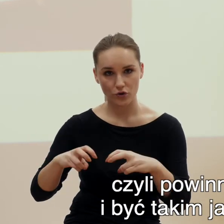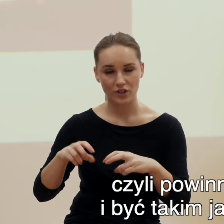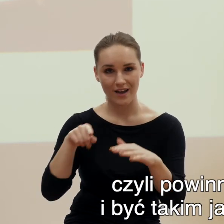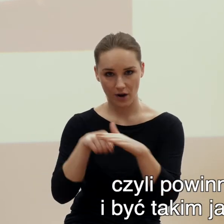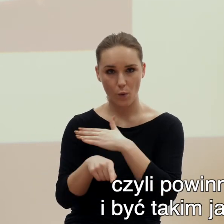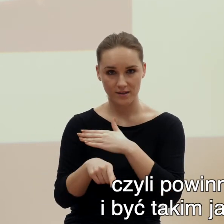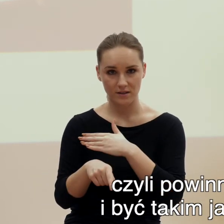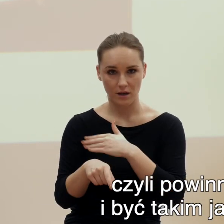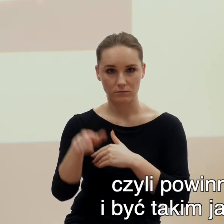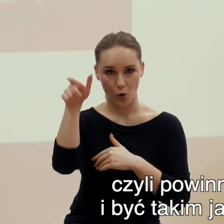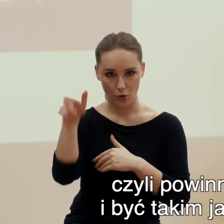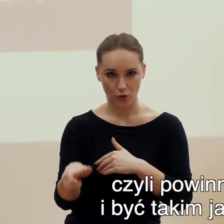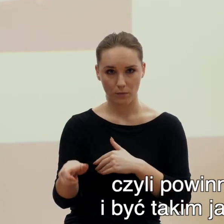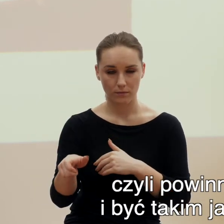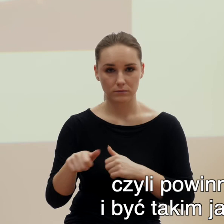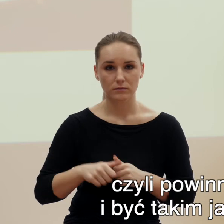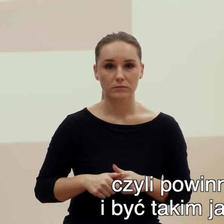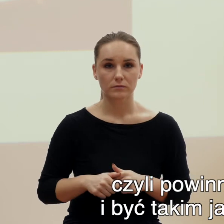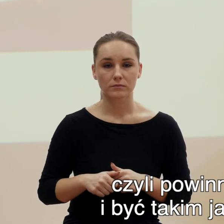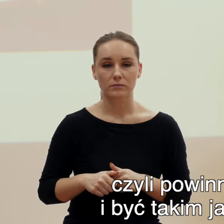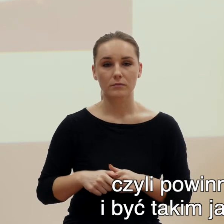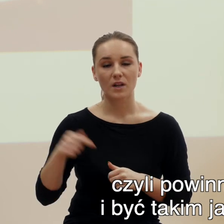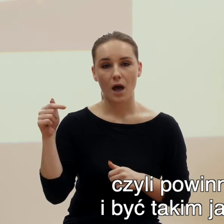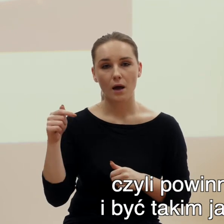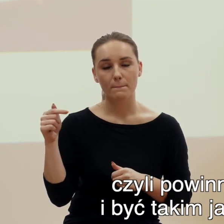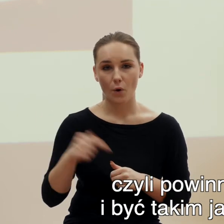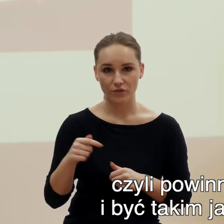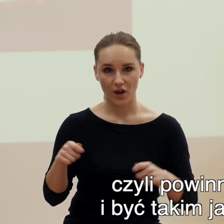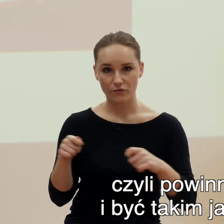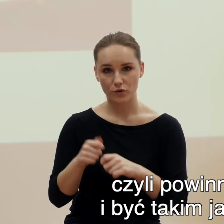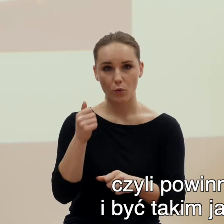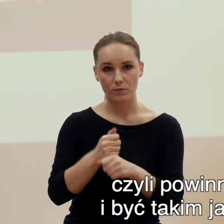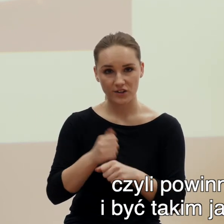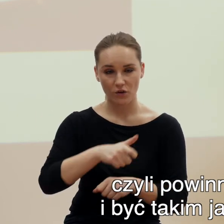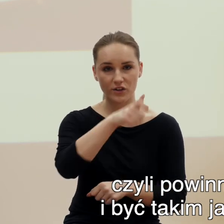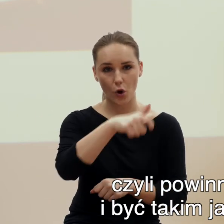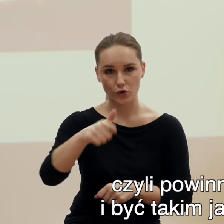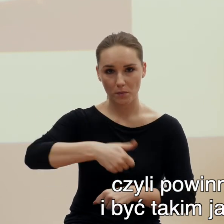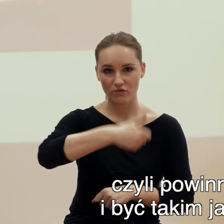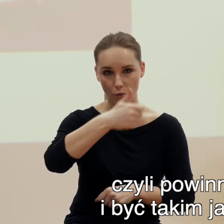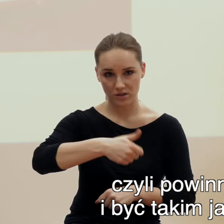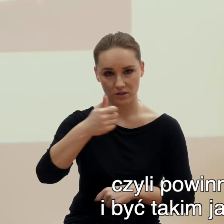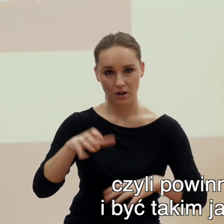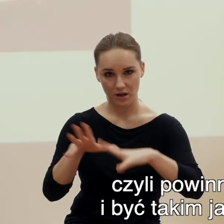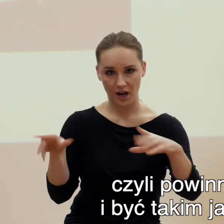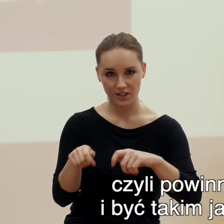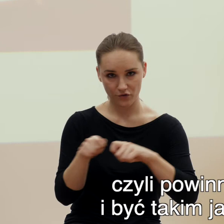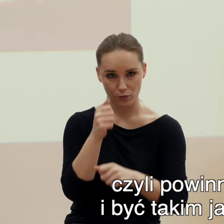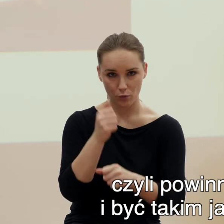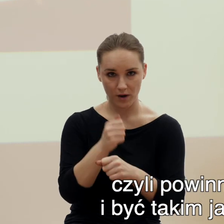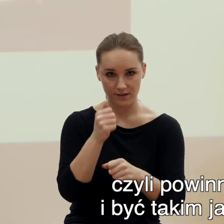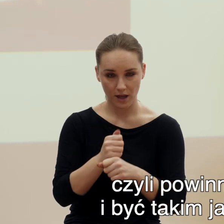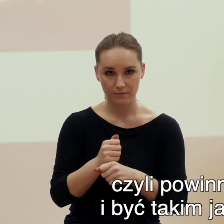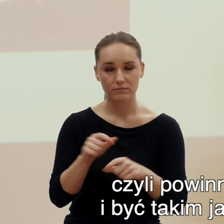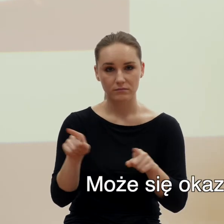powinna współpracować z osobami funkcyjnymi i być takim jakby wsparciem, zapleczem dla